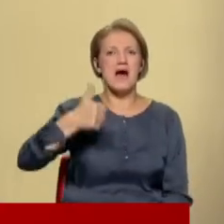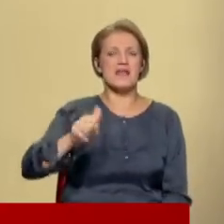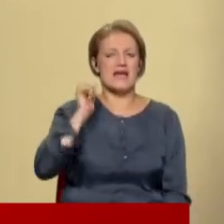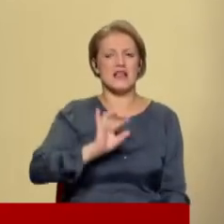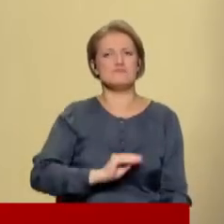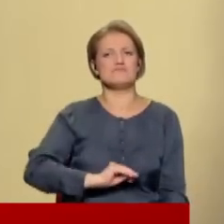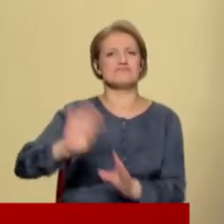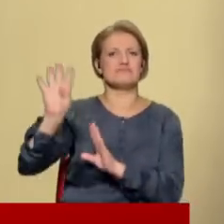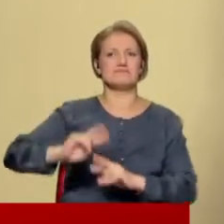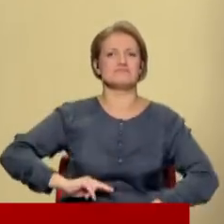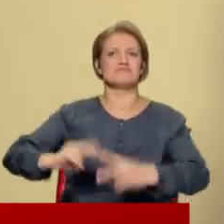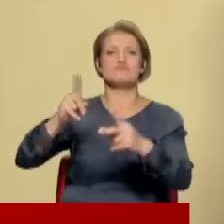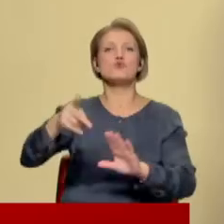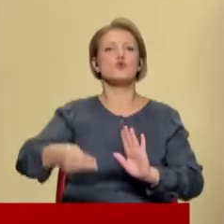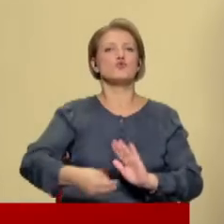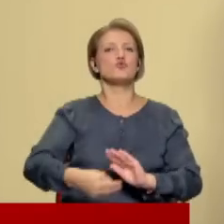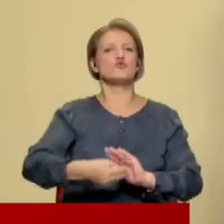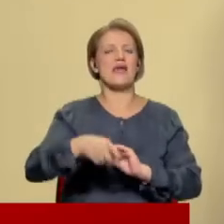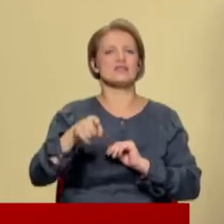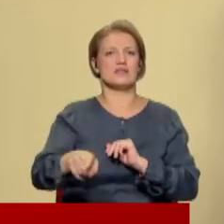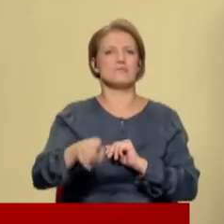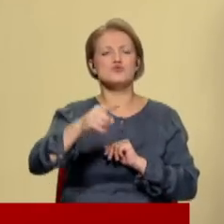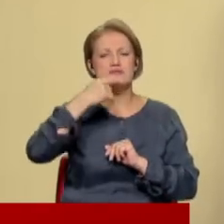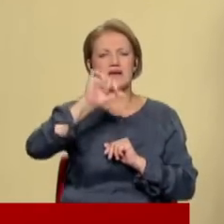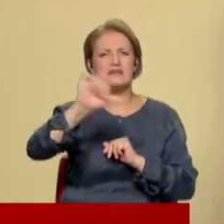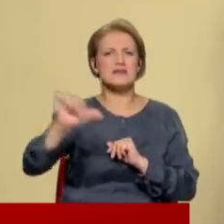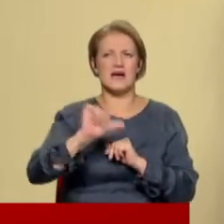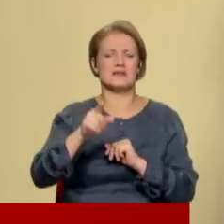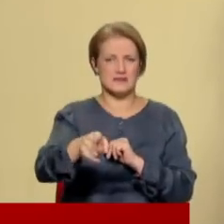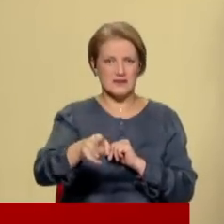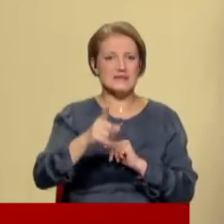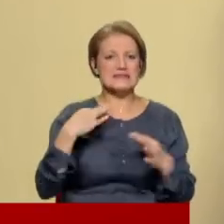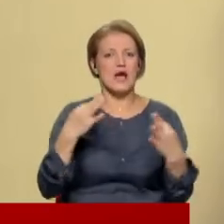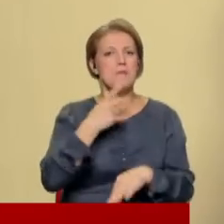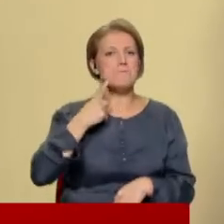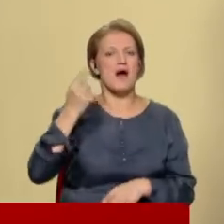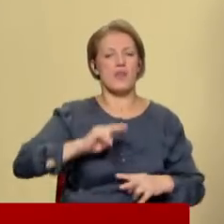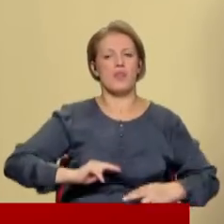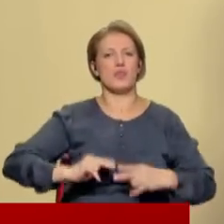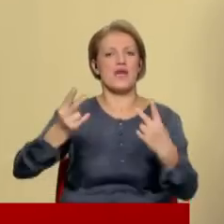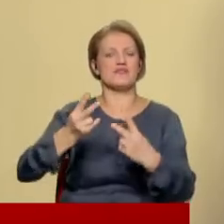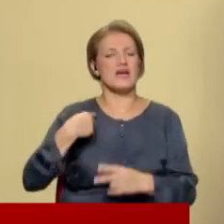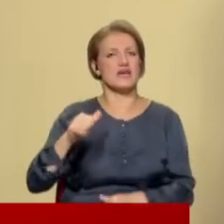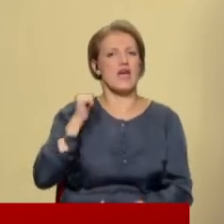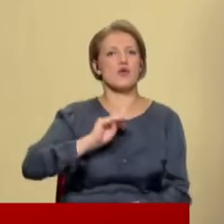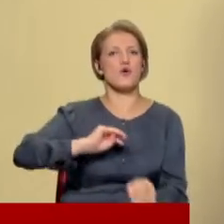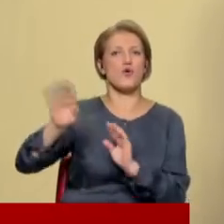etti. Bu bir rüşvettir. Bu zeytinyağını sayın bakana iade ediyorum, yolluyorum. Malum kendileri